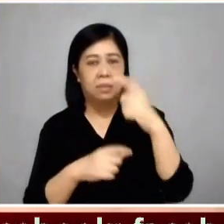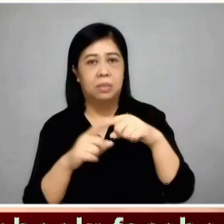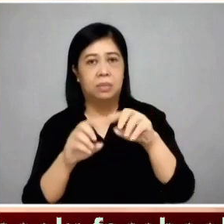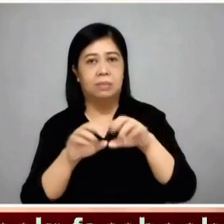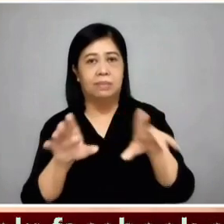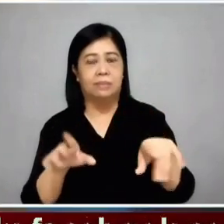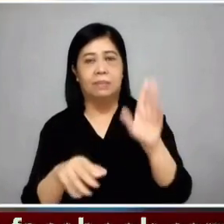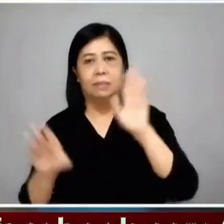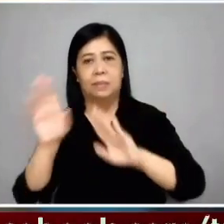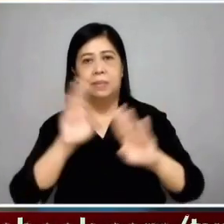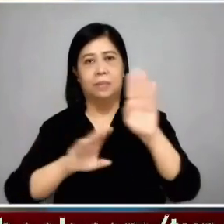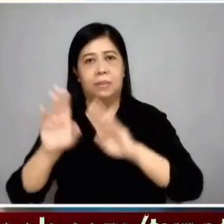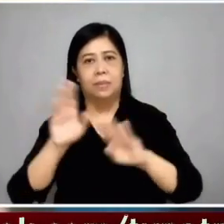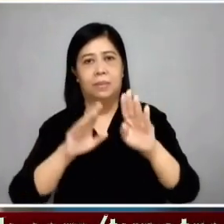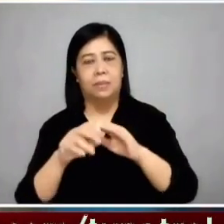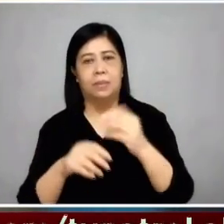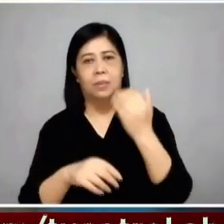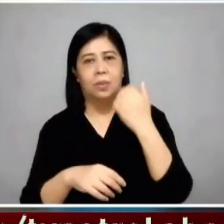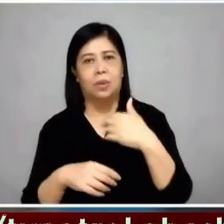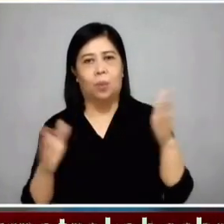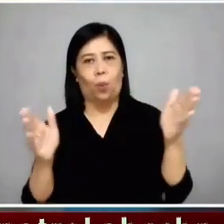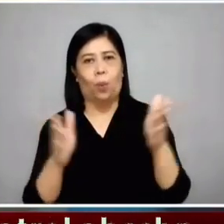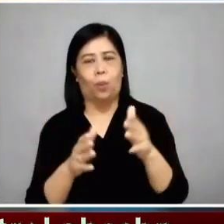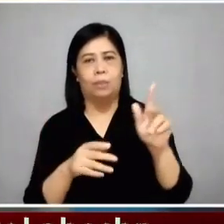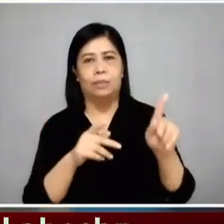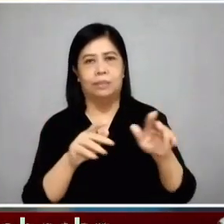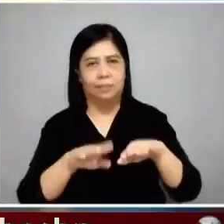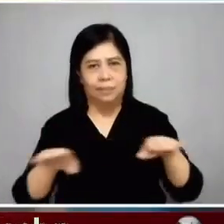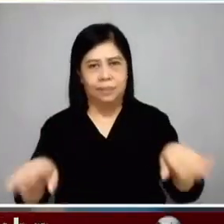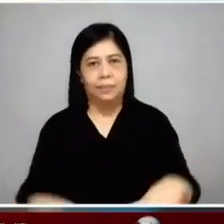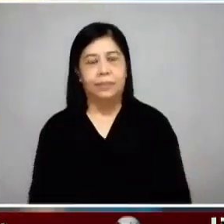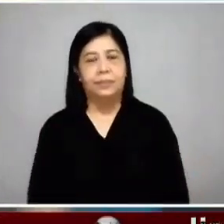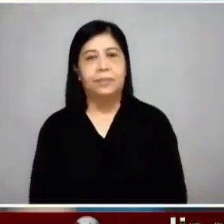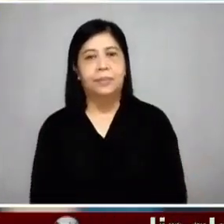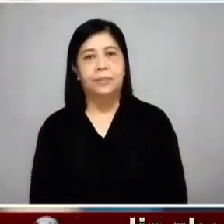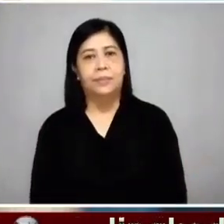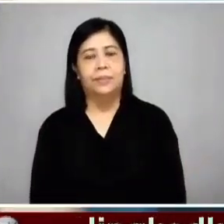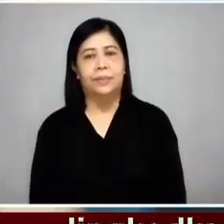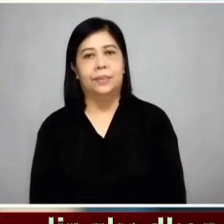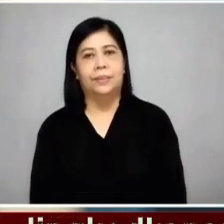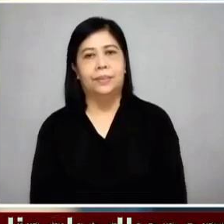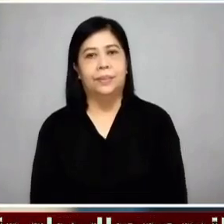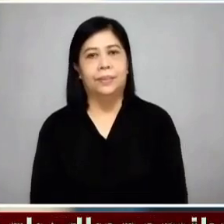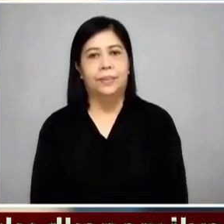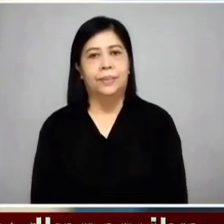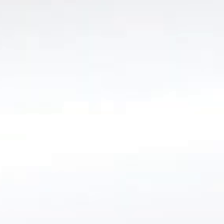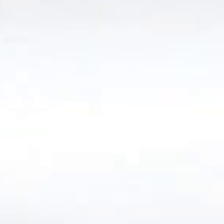problema ng undernutrition. Angel Movido, ABS-CBN News.